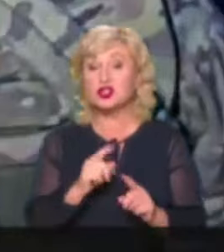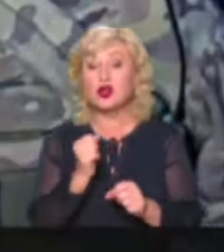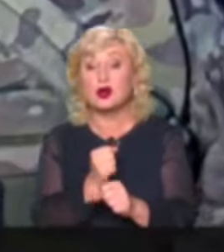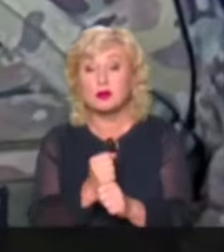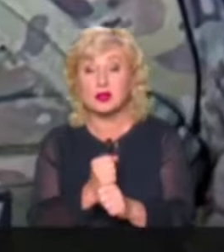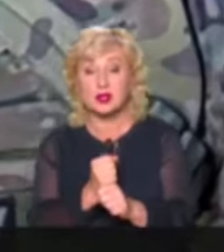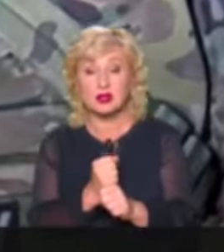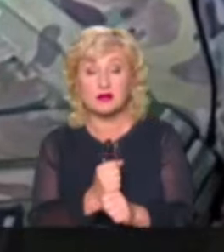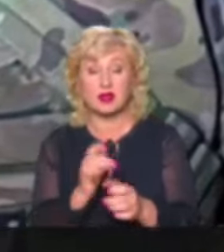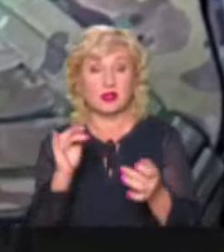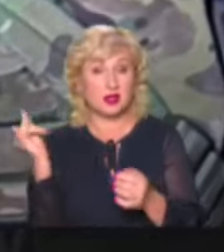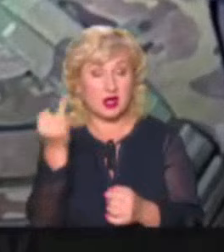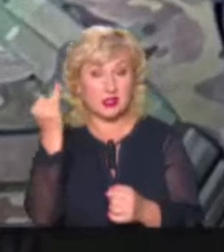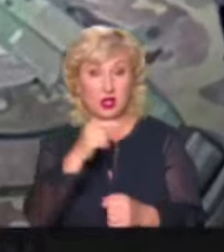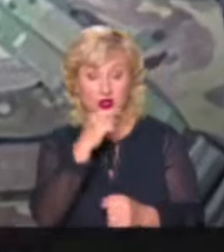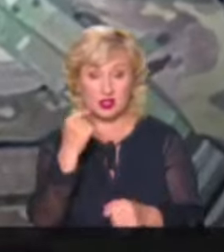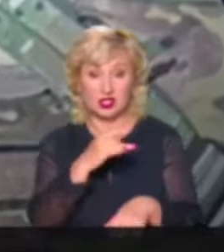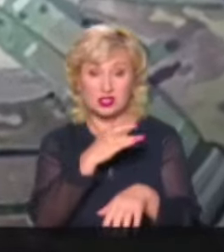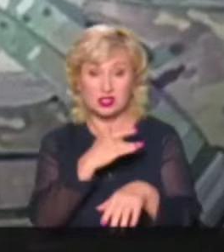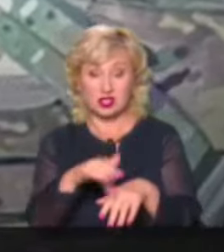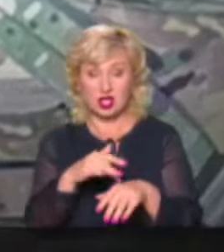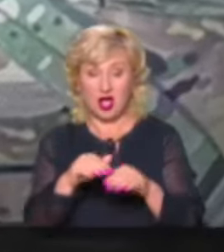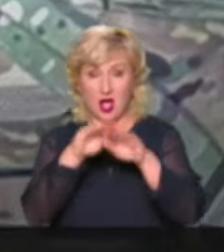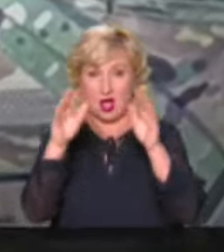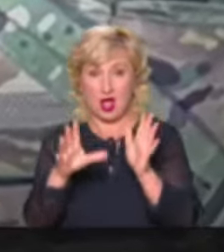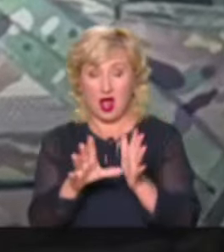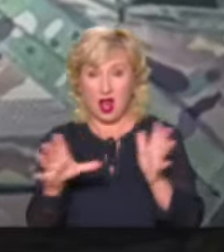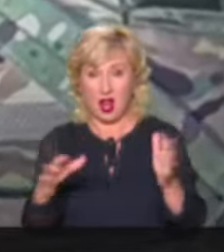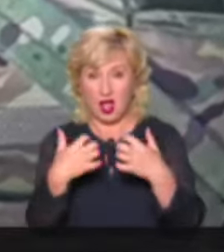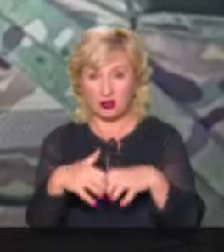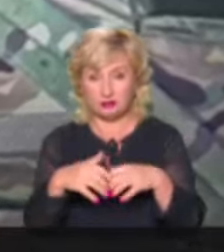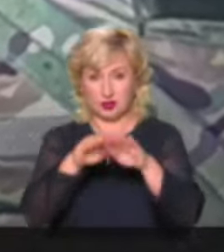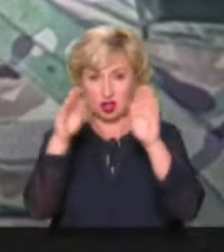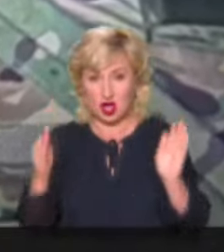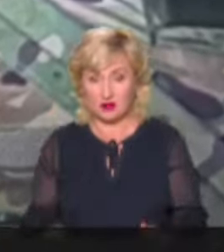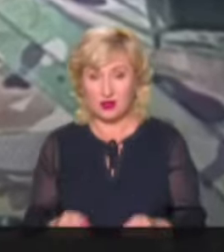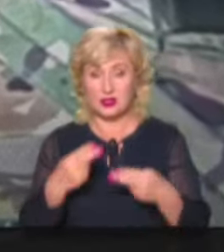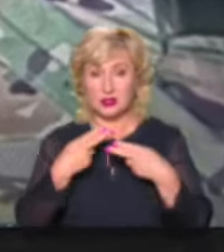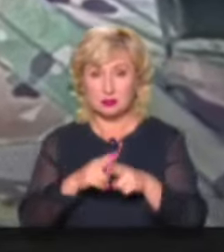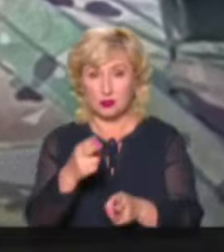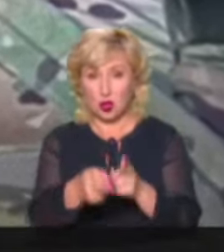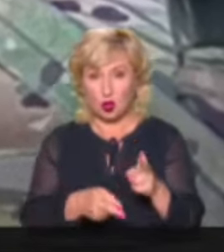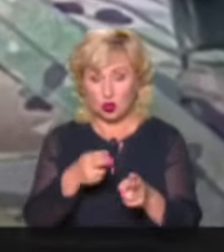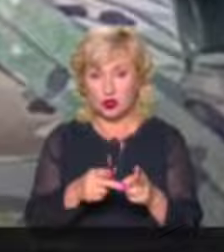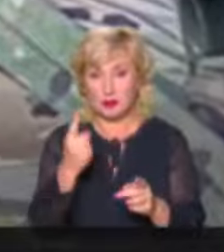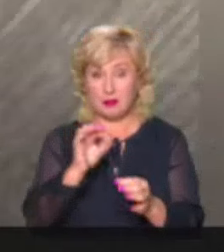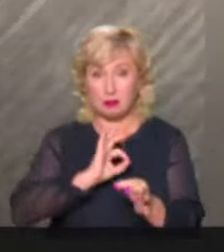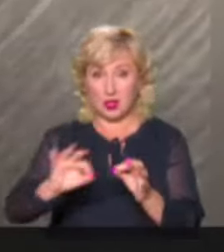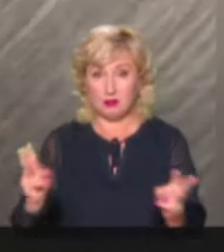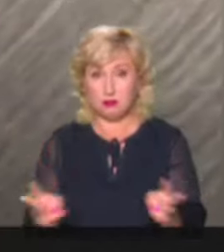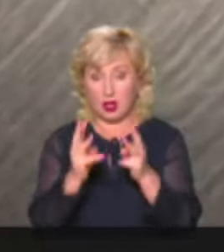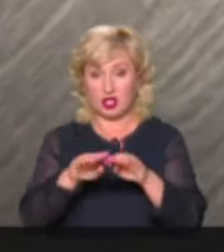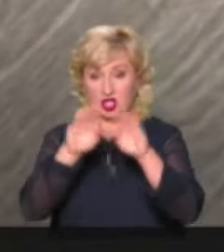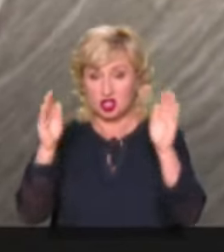на в інтересах росіян знищував рлейні шафи на важливих ділянках залізничного сполучення і після першого підпалу однії з таких